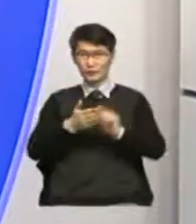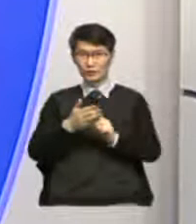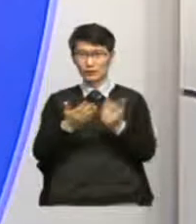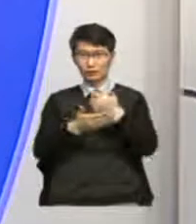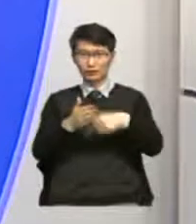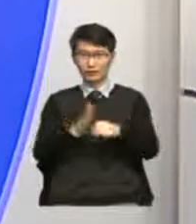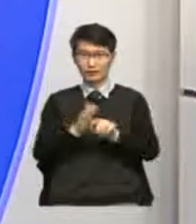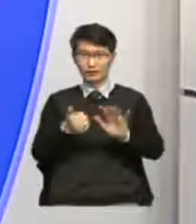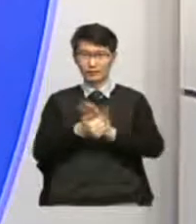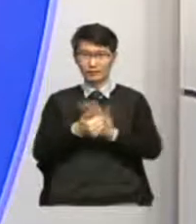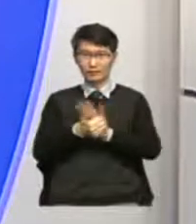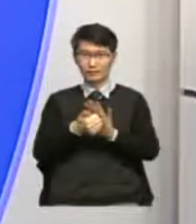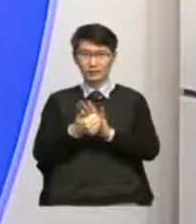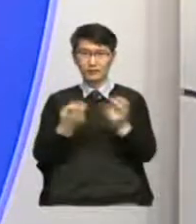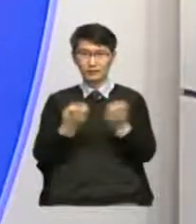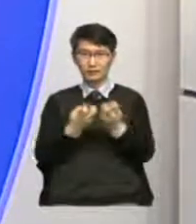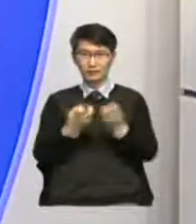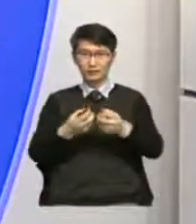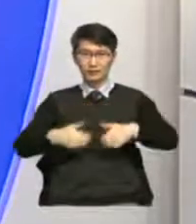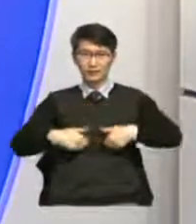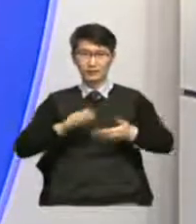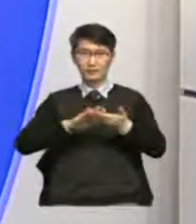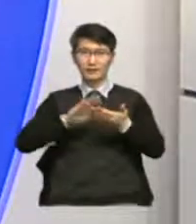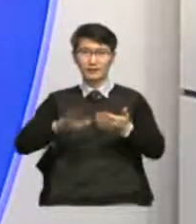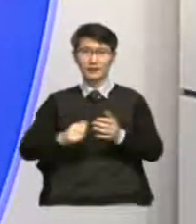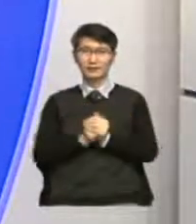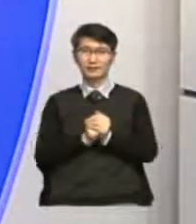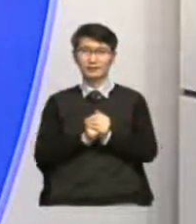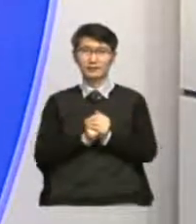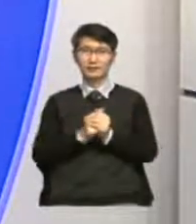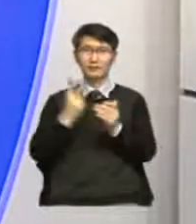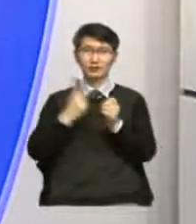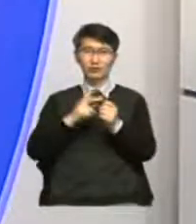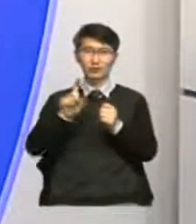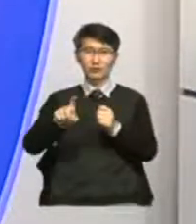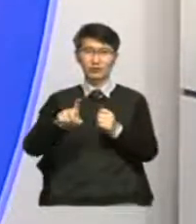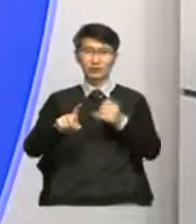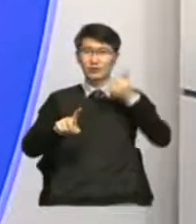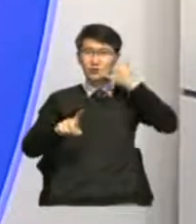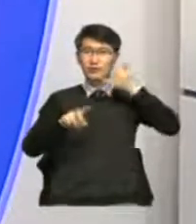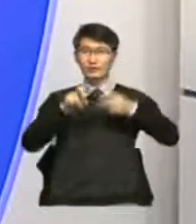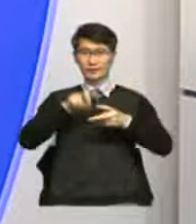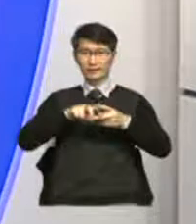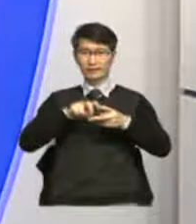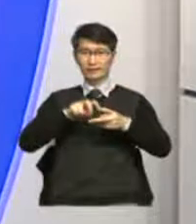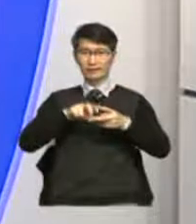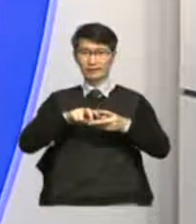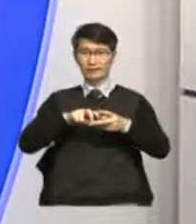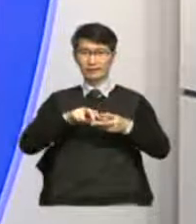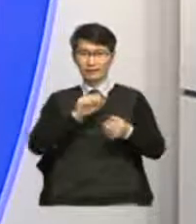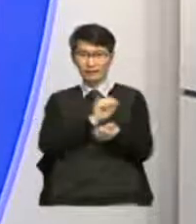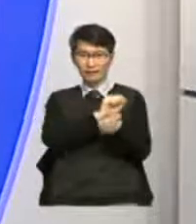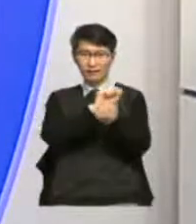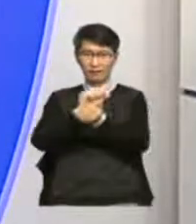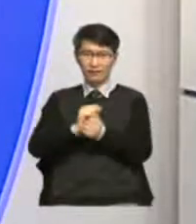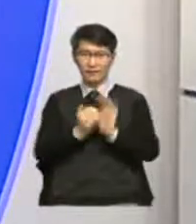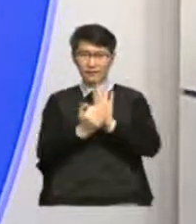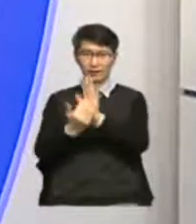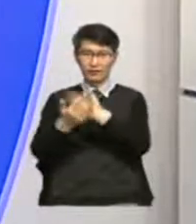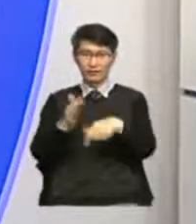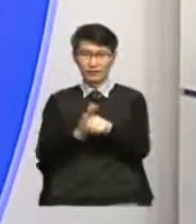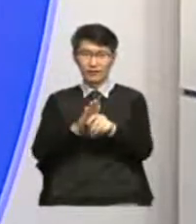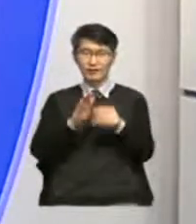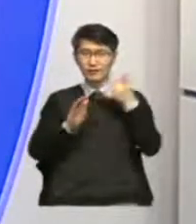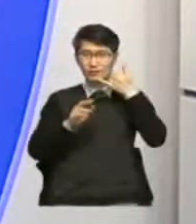위한 대책도 시급할 것으로 보입니다. 두 번째 키워드는 콜센터입니다. 집단 감염 사태를 막기 위해